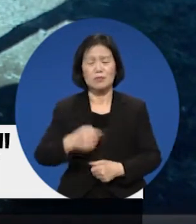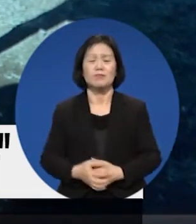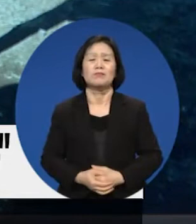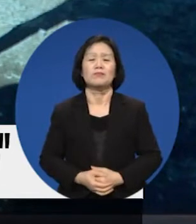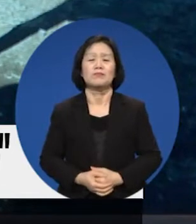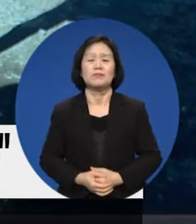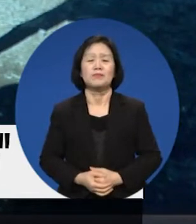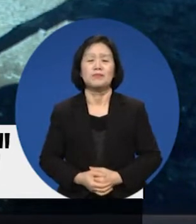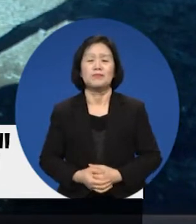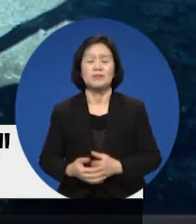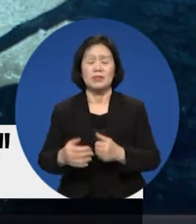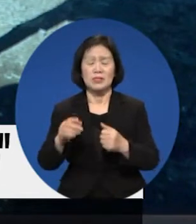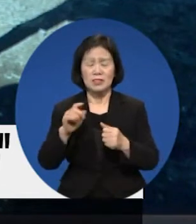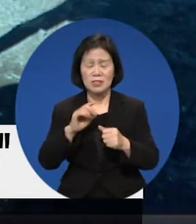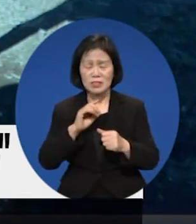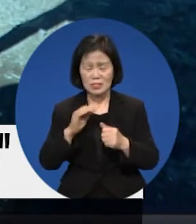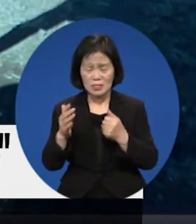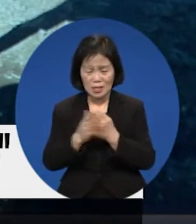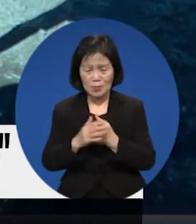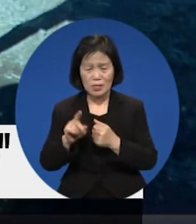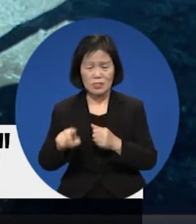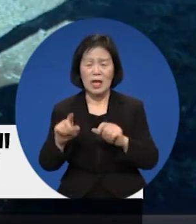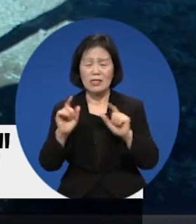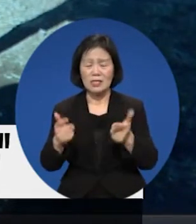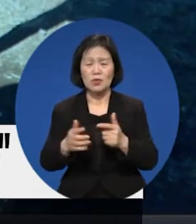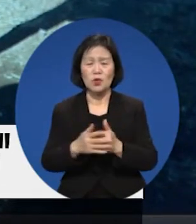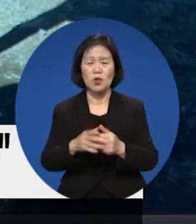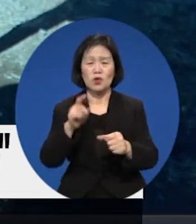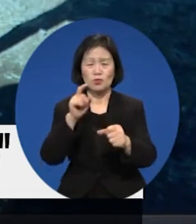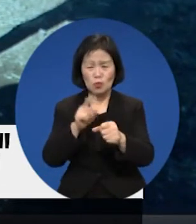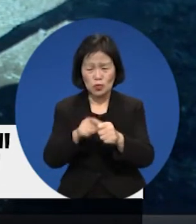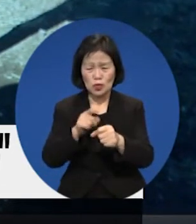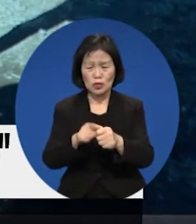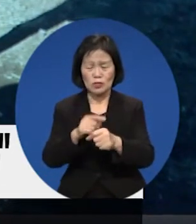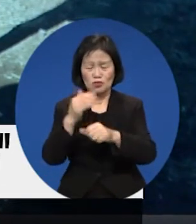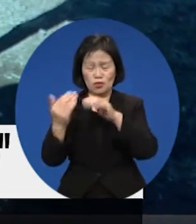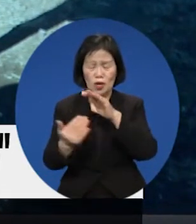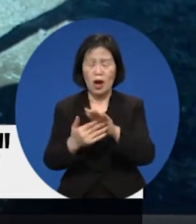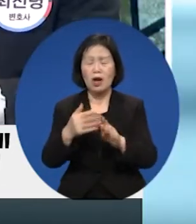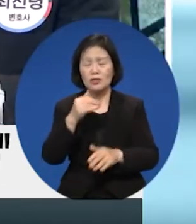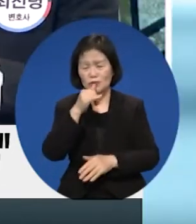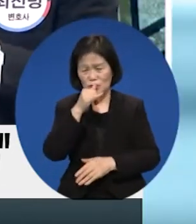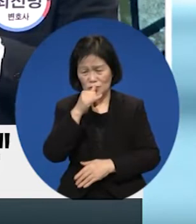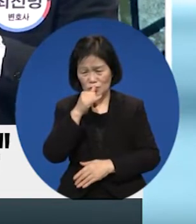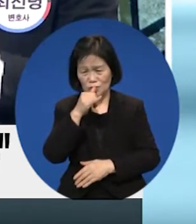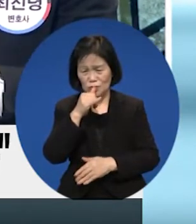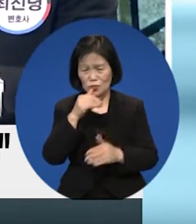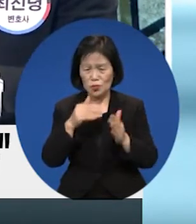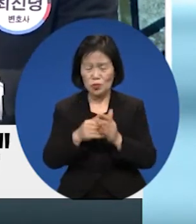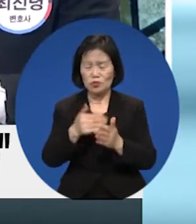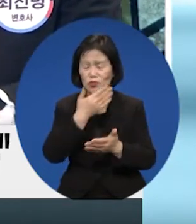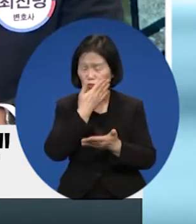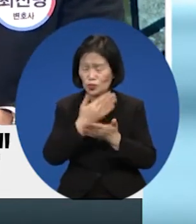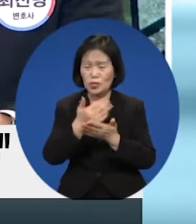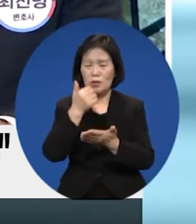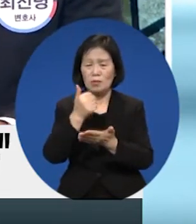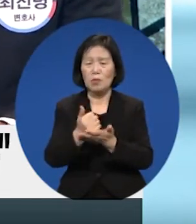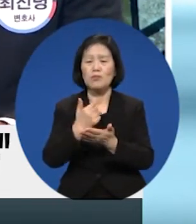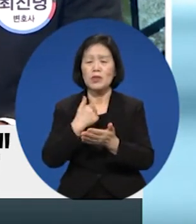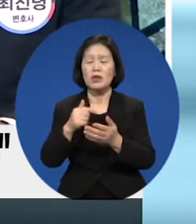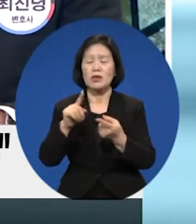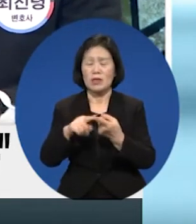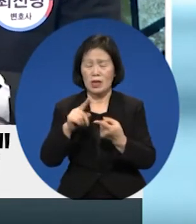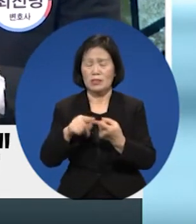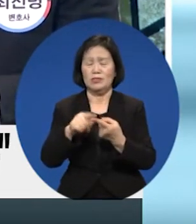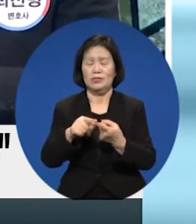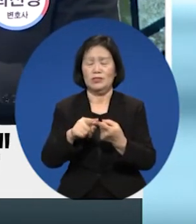상황이라서 그렇게 갈 것이 아니고 어쨌든 그 취지가 충분히 구현될 수 있는 그 어떤 그 중대범죄에 대해서 문제가